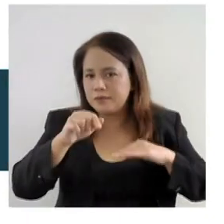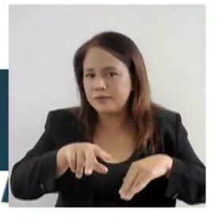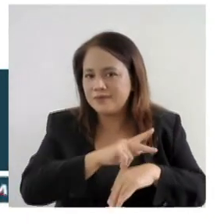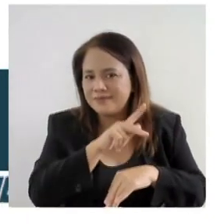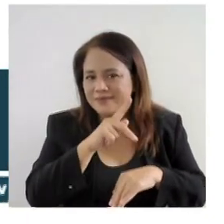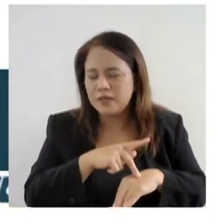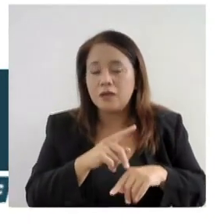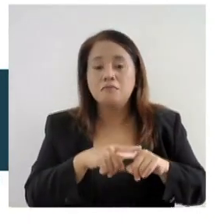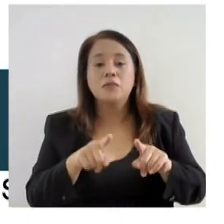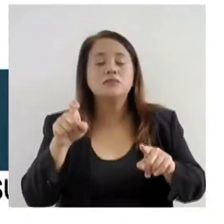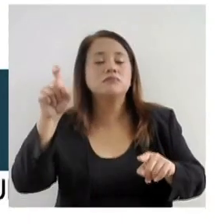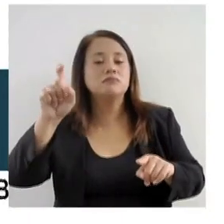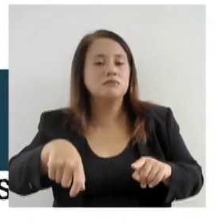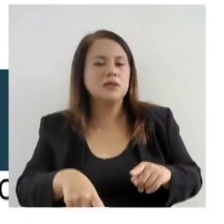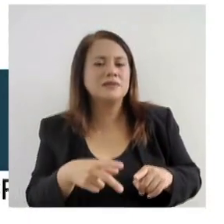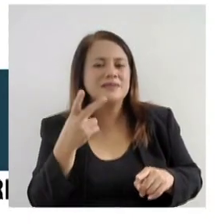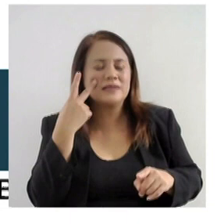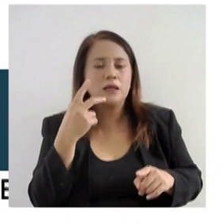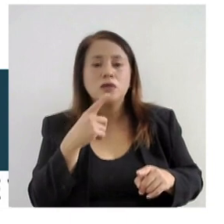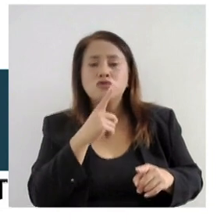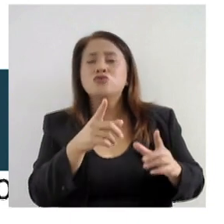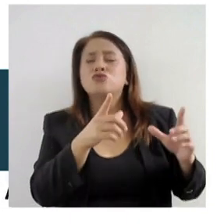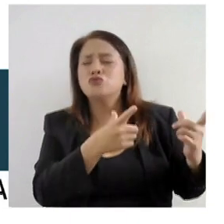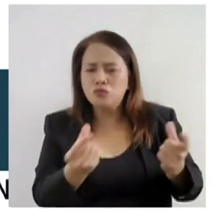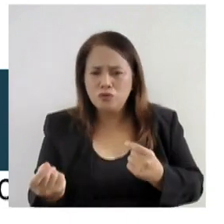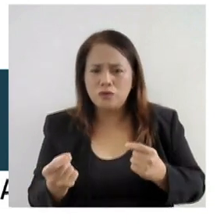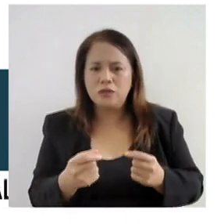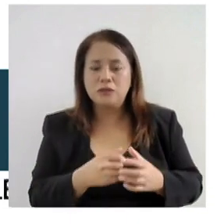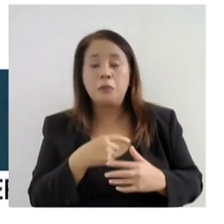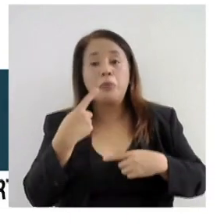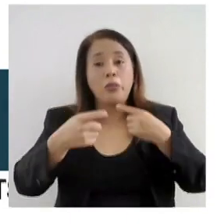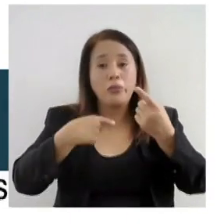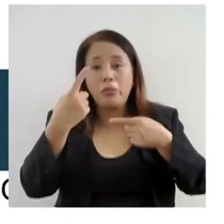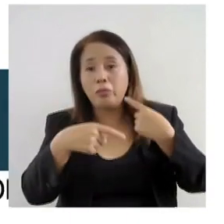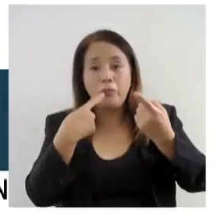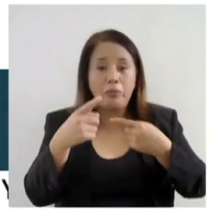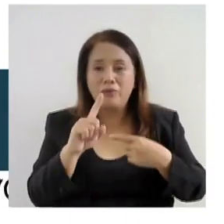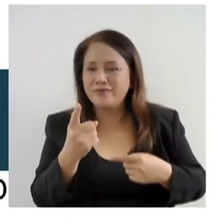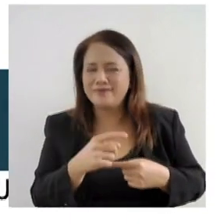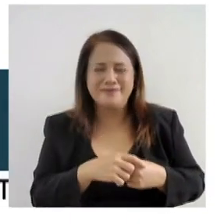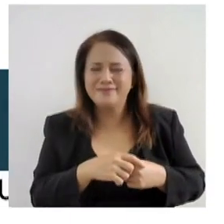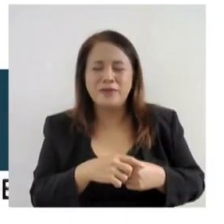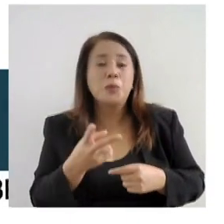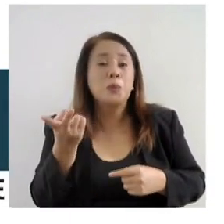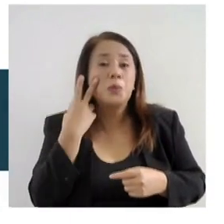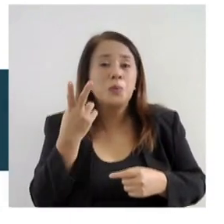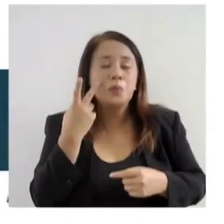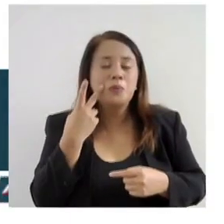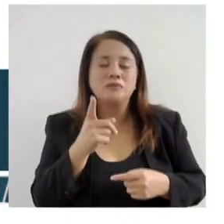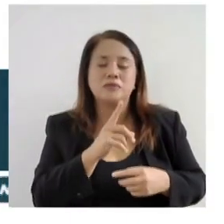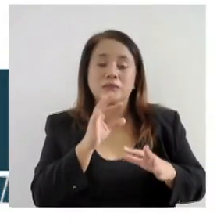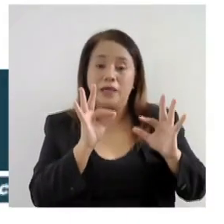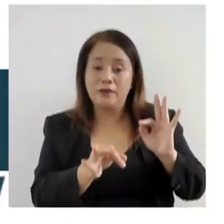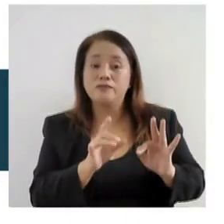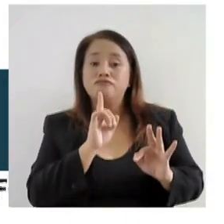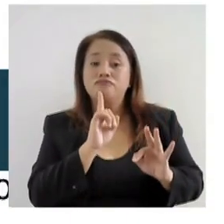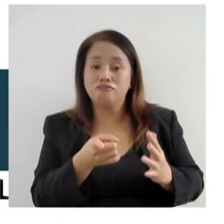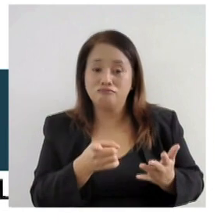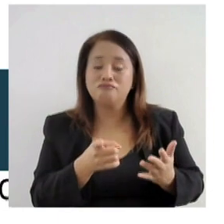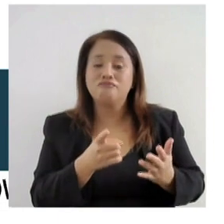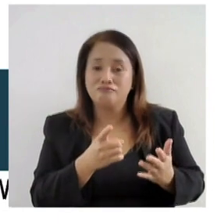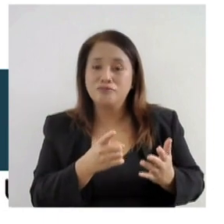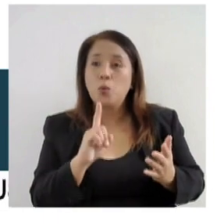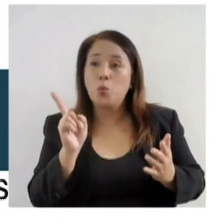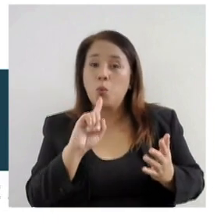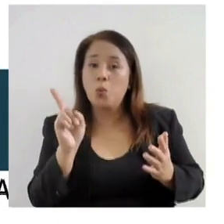Pero kailangan po kasi yun in action eh, hindi naman yun sinasabi lang eh. So we will see kung ano talaga yung